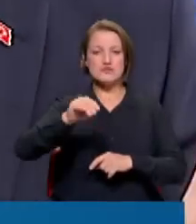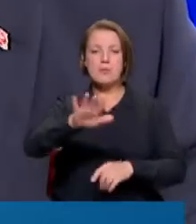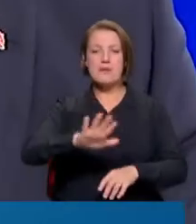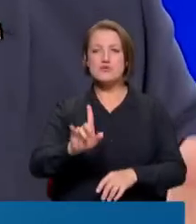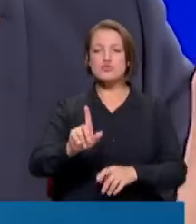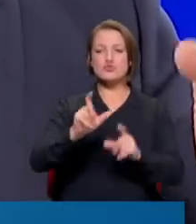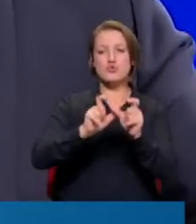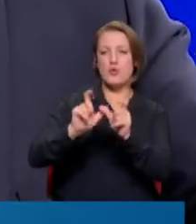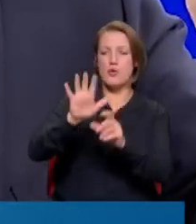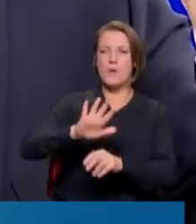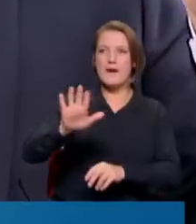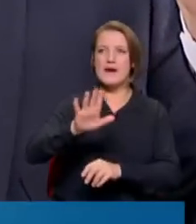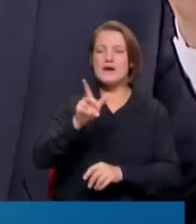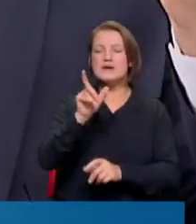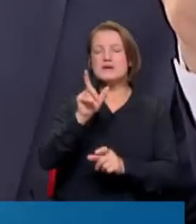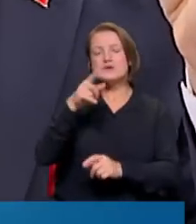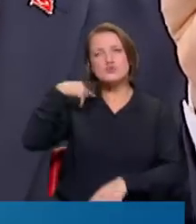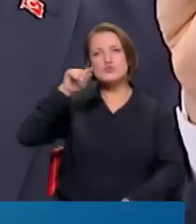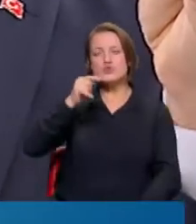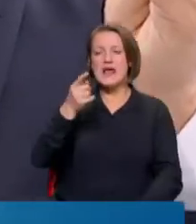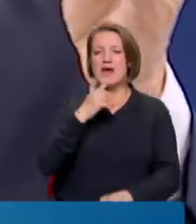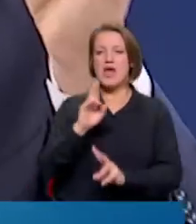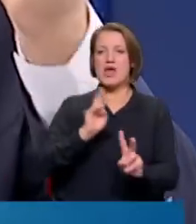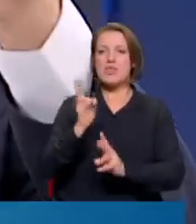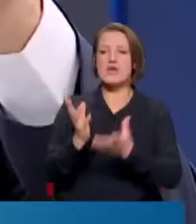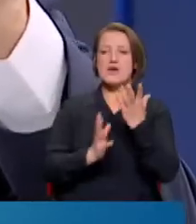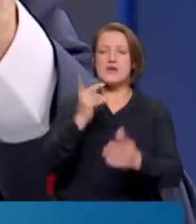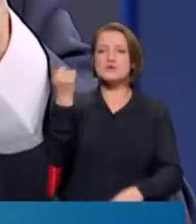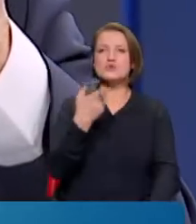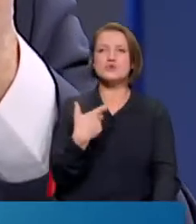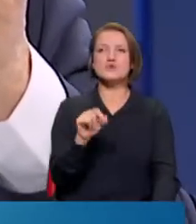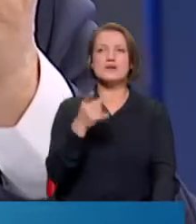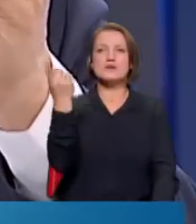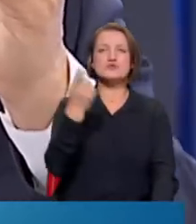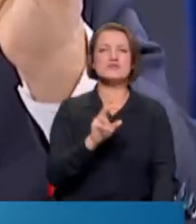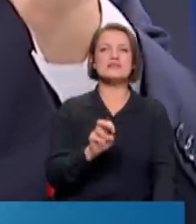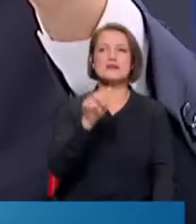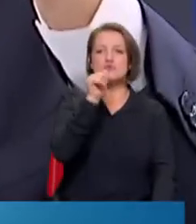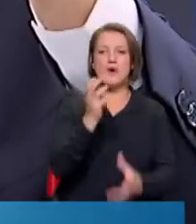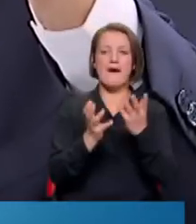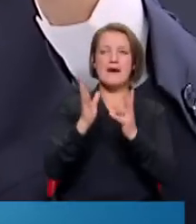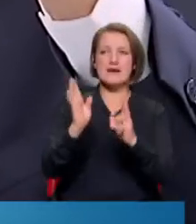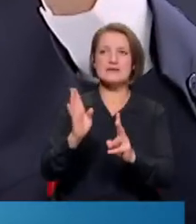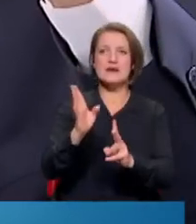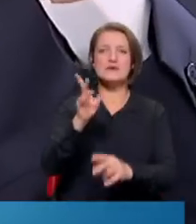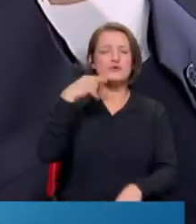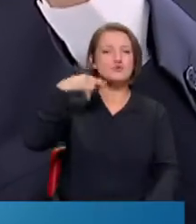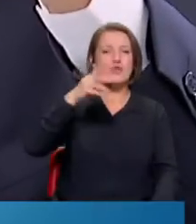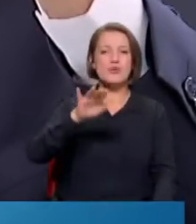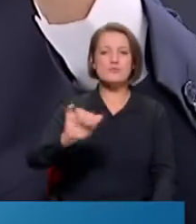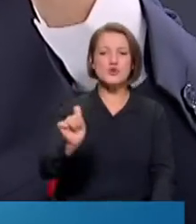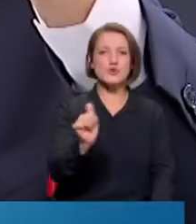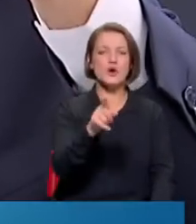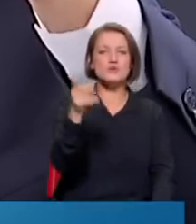biliyor musunuz alan Suriye enerji kaynaklarının % 0'ı Suriye su kaynaklarının % 5'i Suriye verimli topraklarının